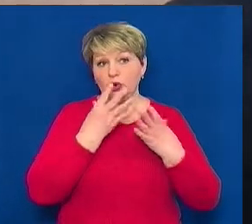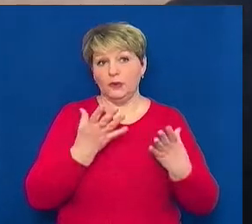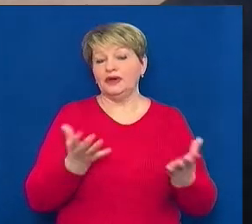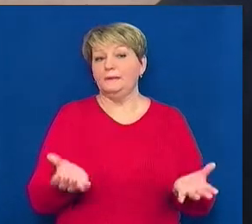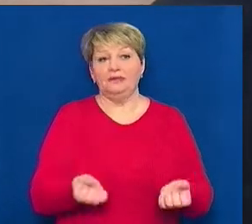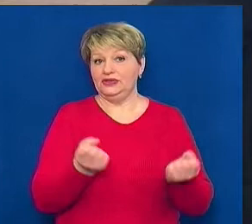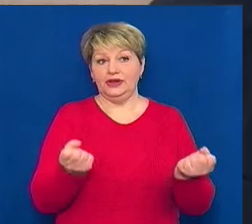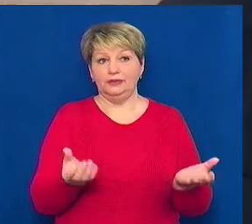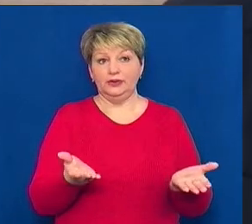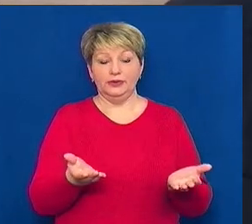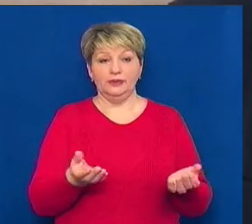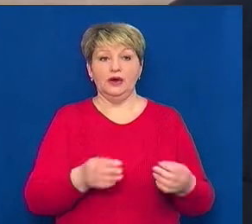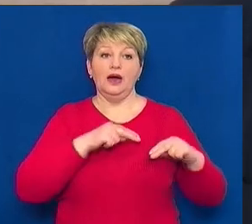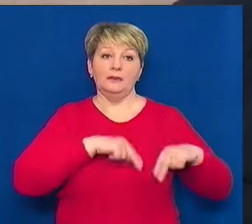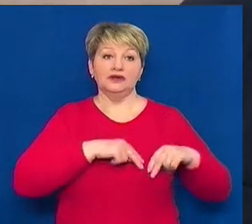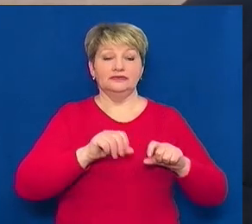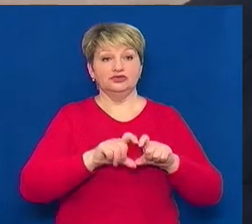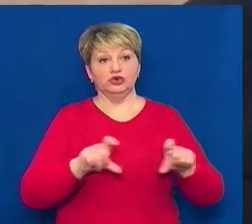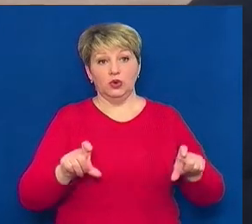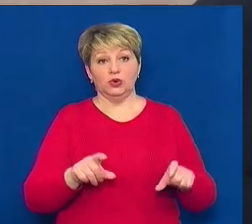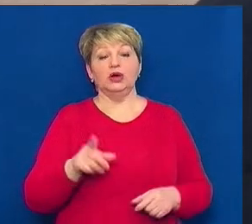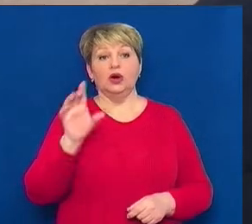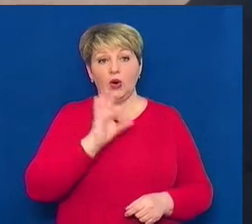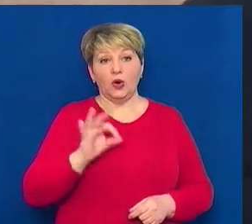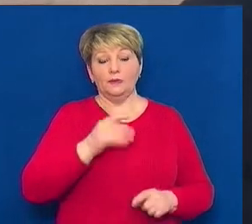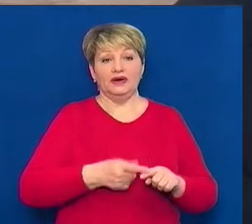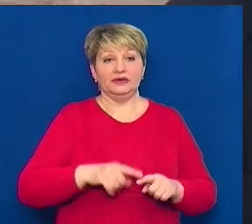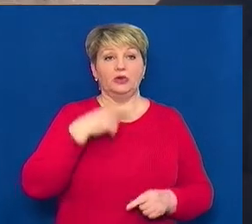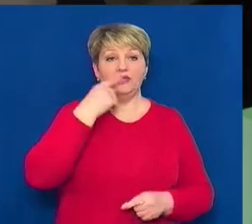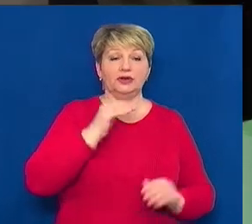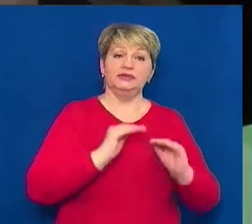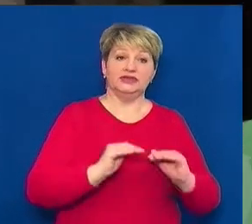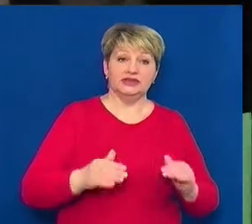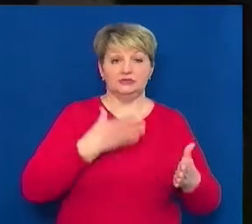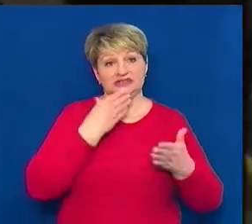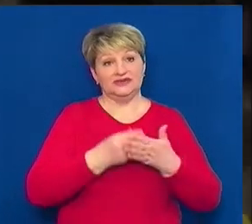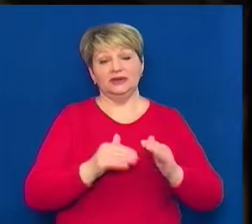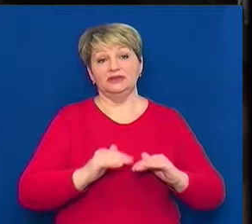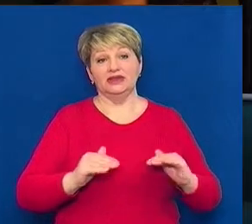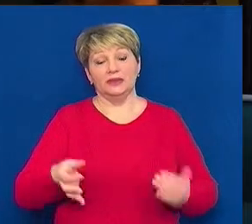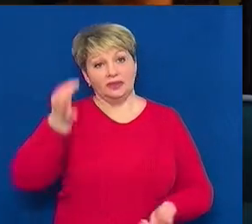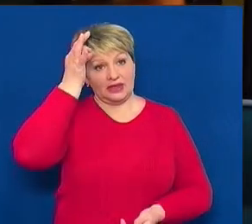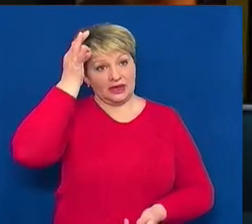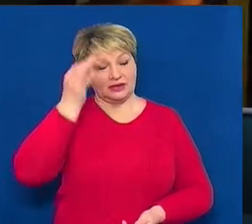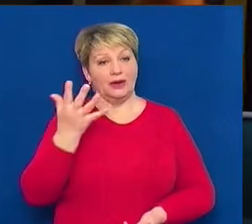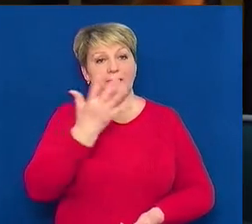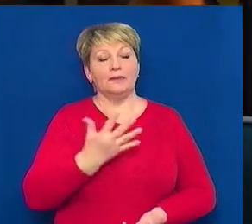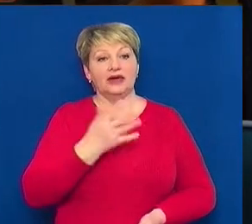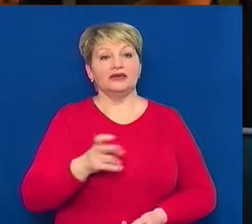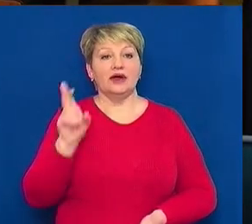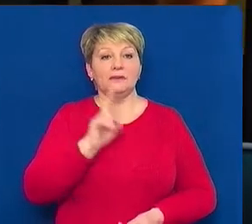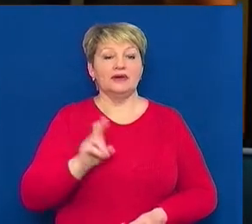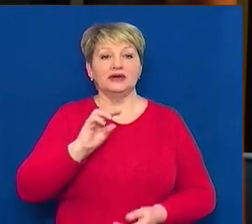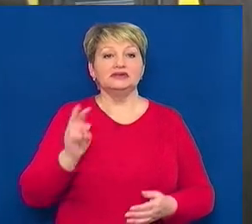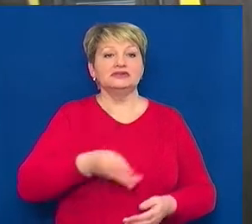підтримую і працюю в школі, також і про це говоримо дітям і своїм дітям. Нагадаю, 5 березня у Черкасах дезінфікують